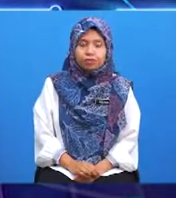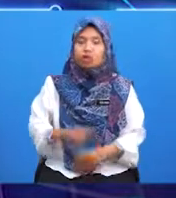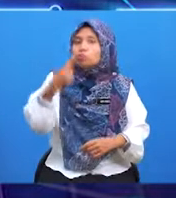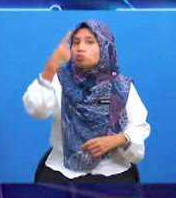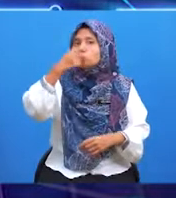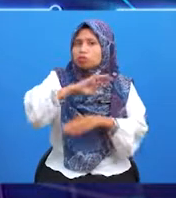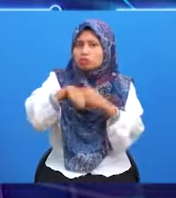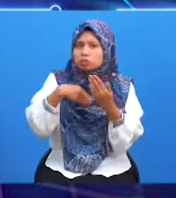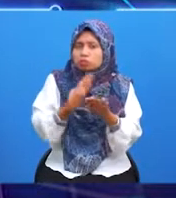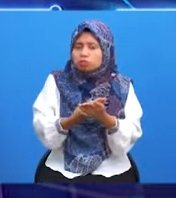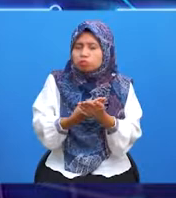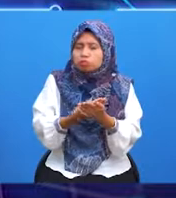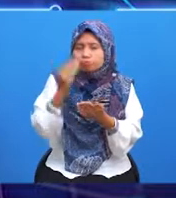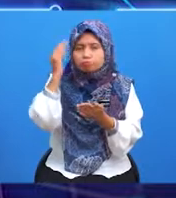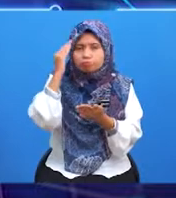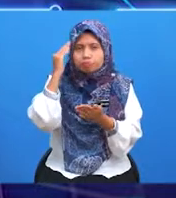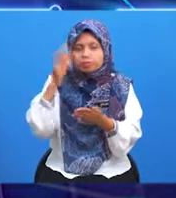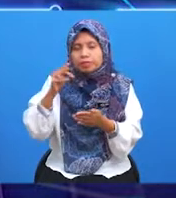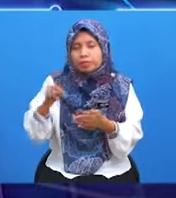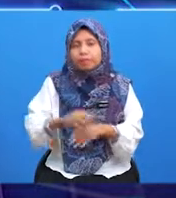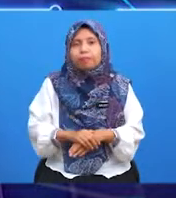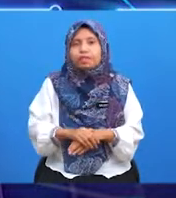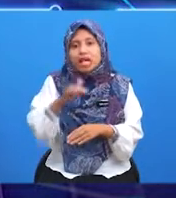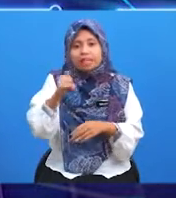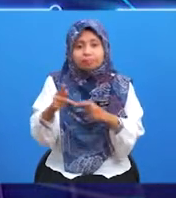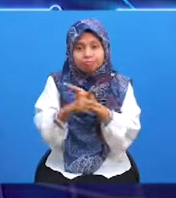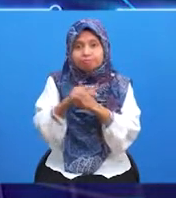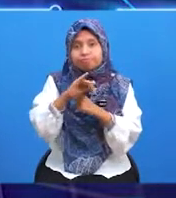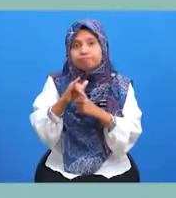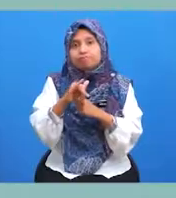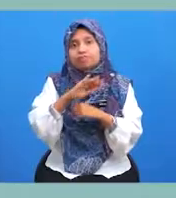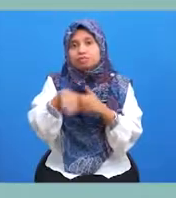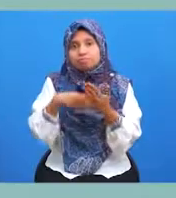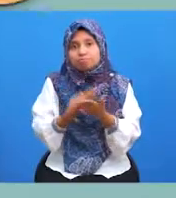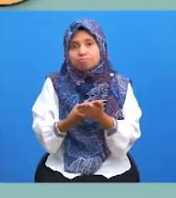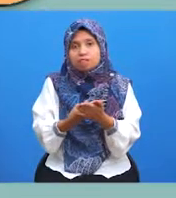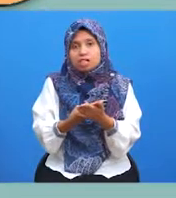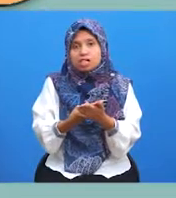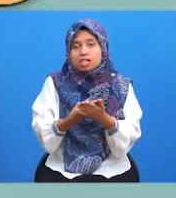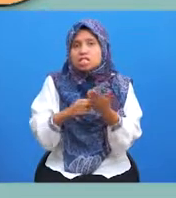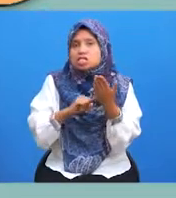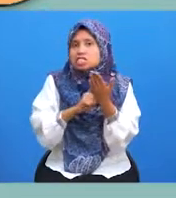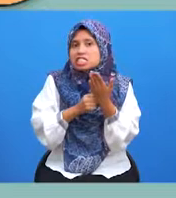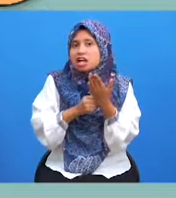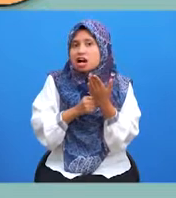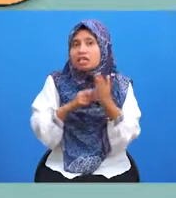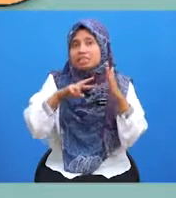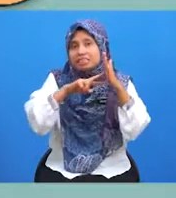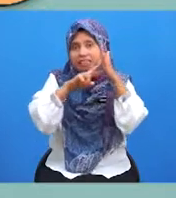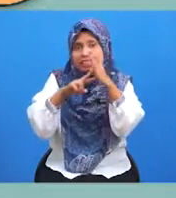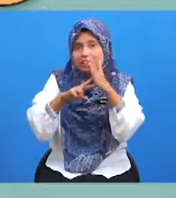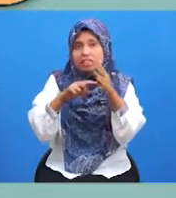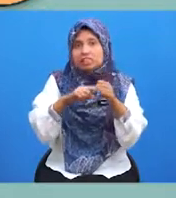Untuk makluman dan pengetahuan semua murid yang dikasihi sekalian, sejak satelit direka